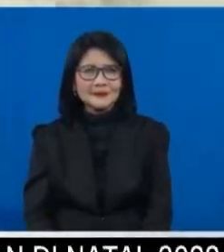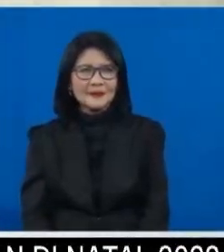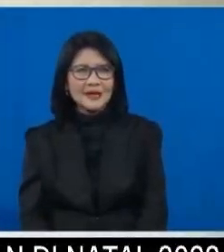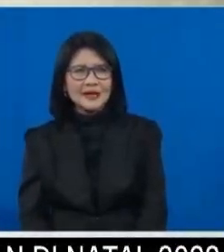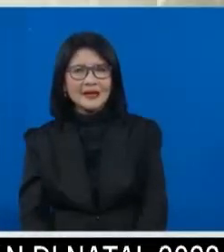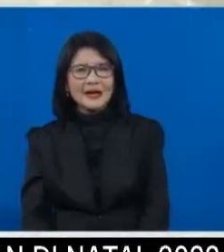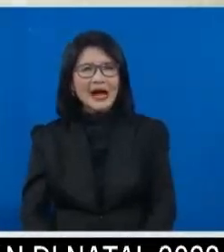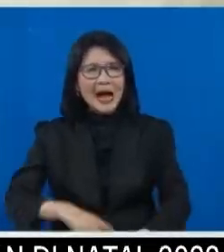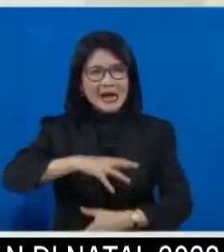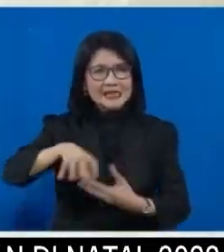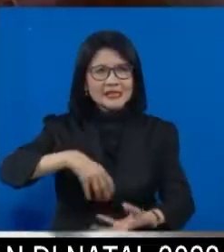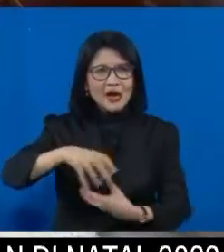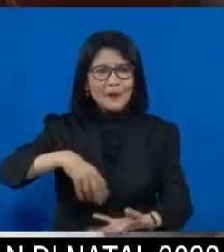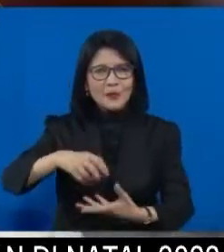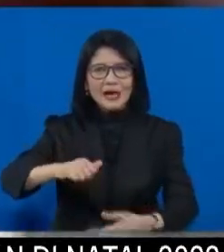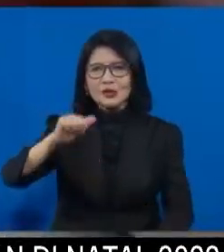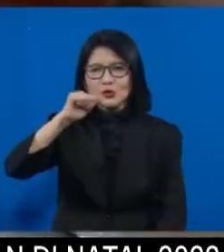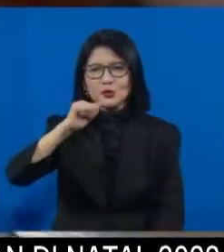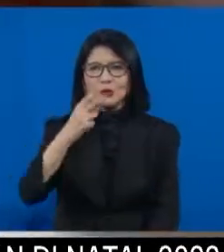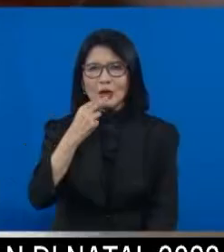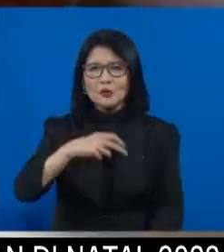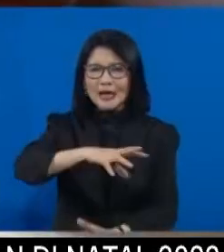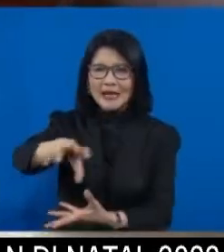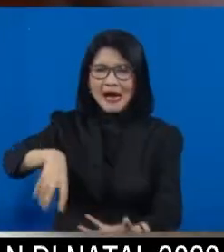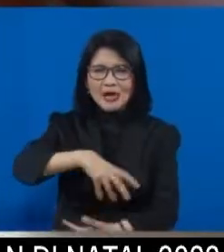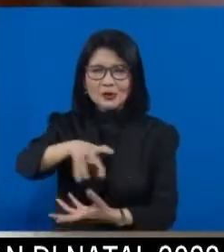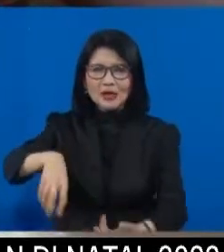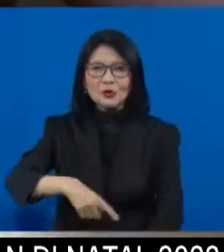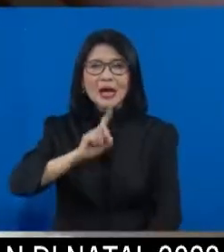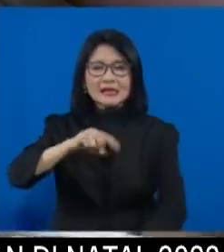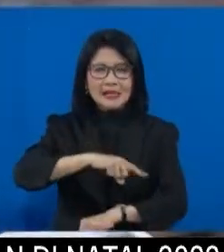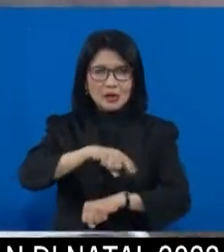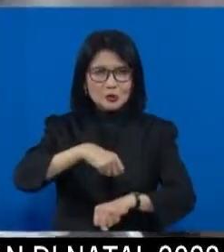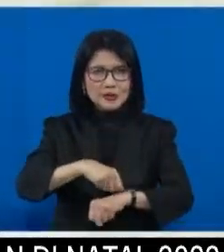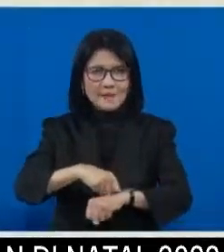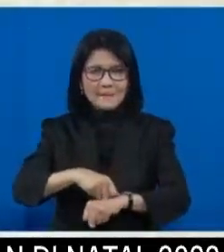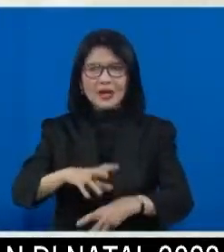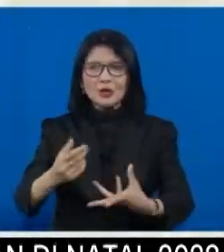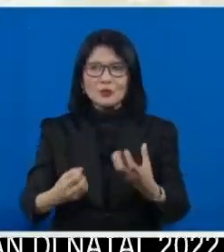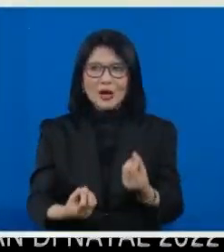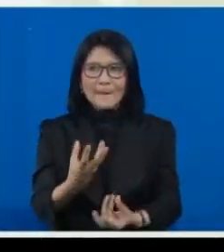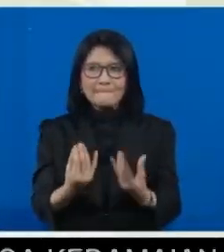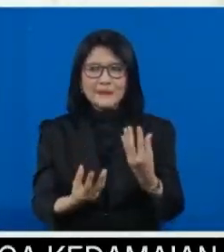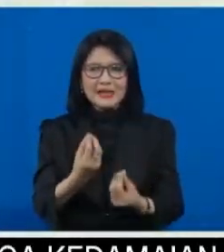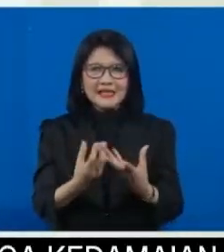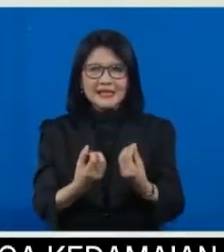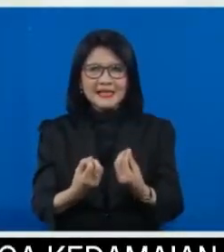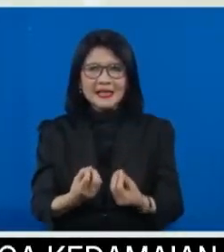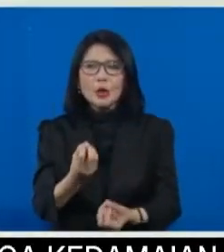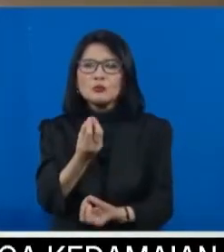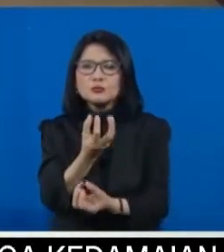Campuran susu dan gula kemudian diaduk perlahan sesekali. Satu jam berselang, adonan susu mulai mendidih dan mengeluarkan